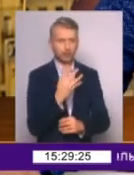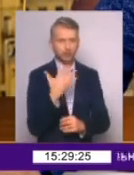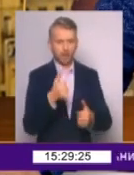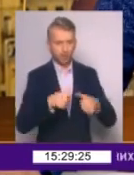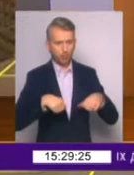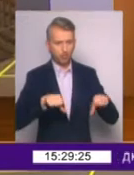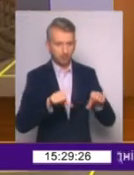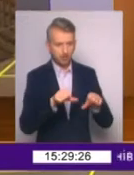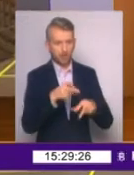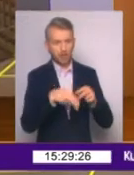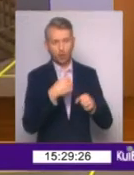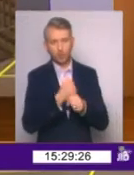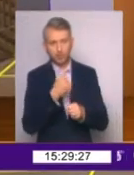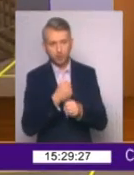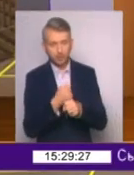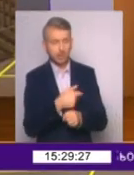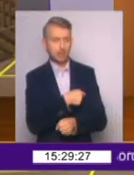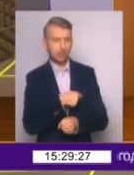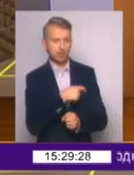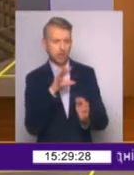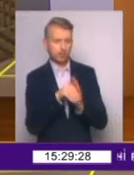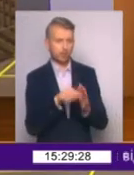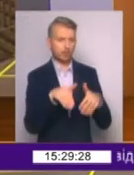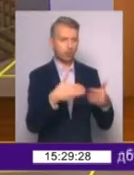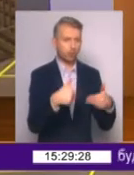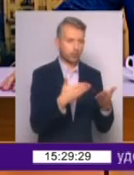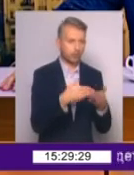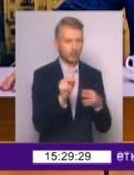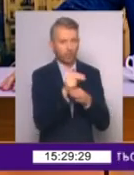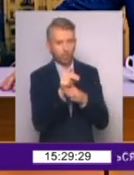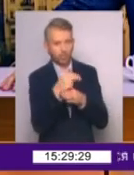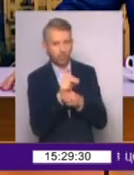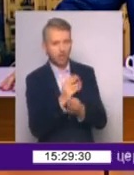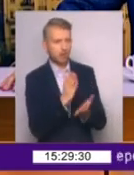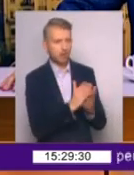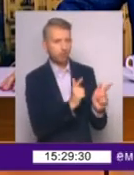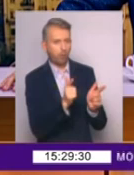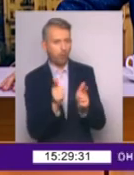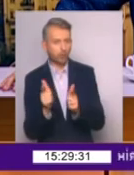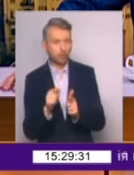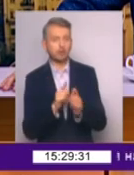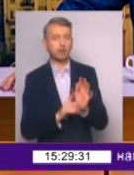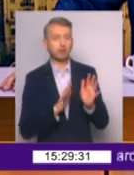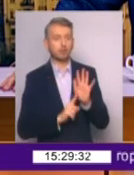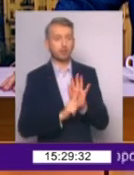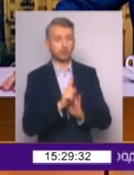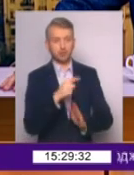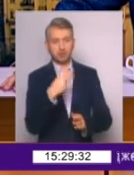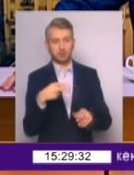він доопрацьовується, депутати вносять свої пропозиції, десь є якісь погодження, десь є, він починався приблизно теж